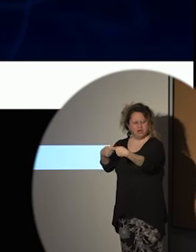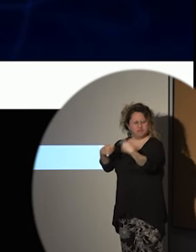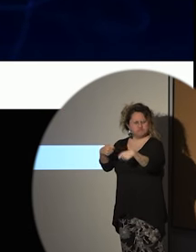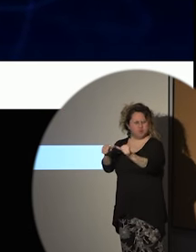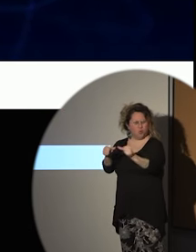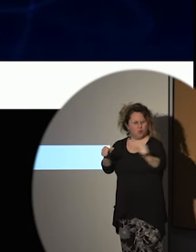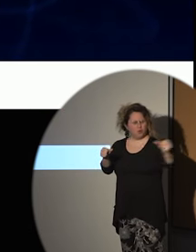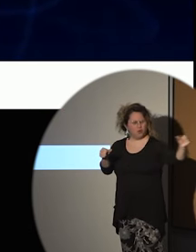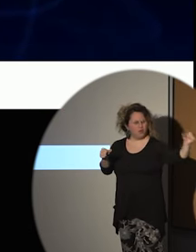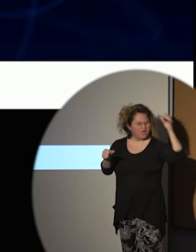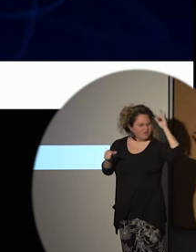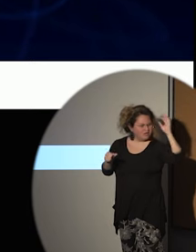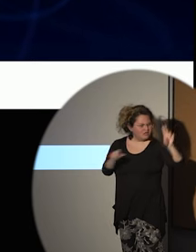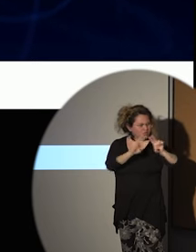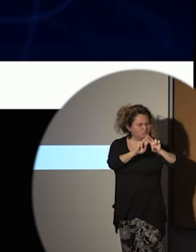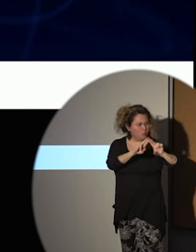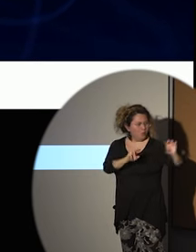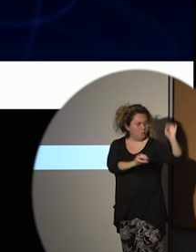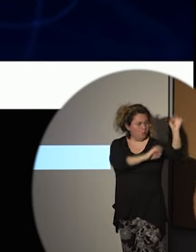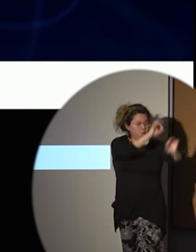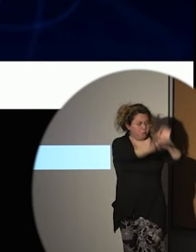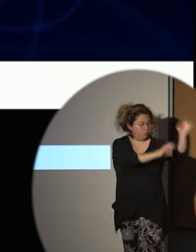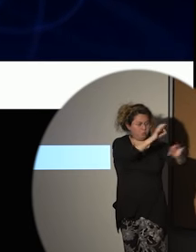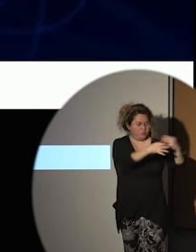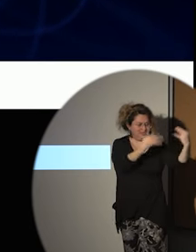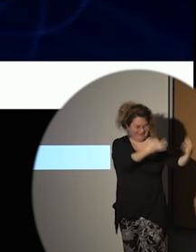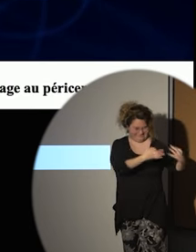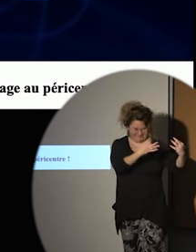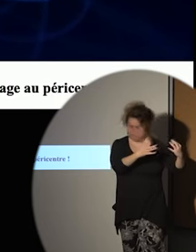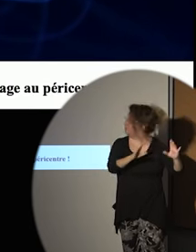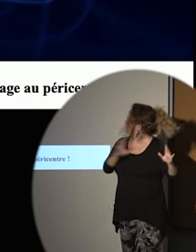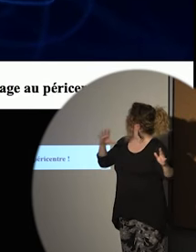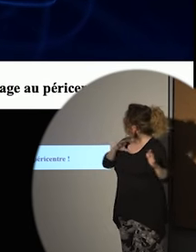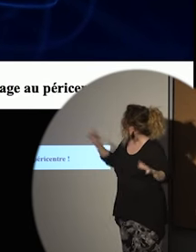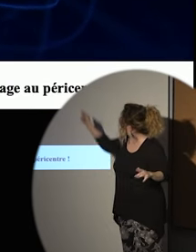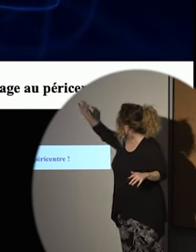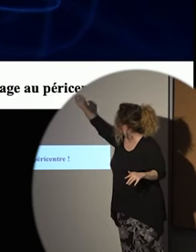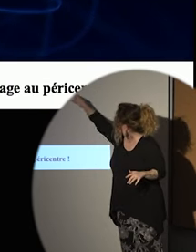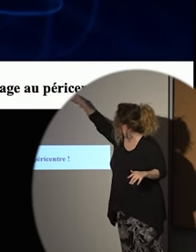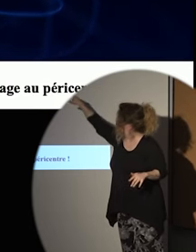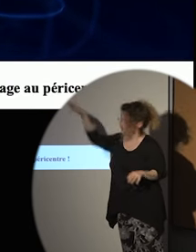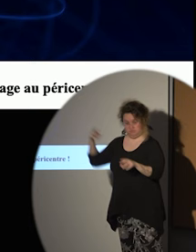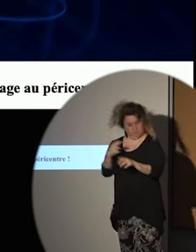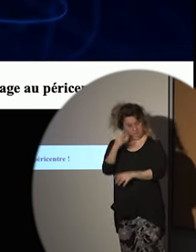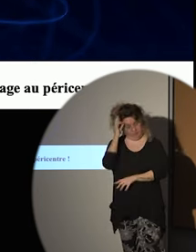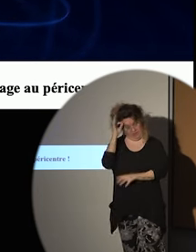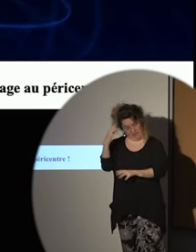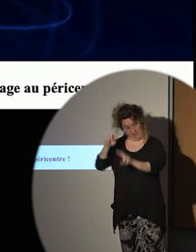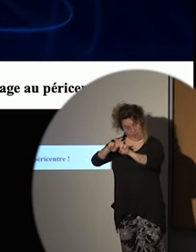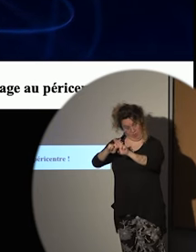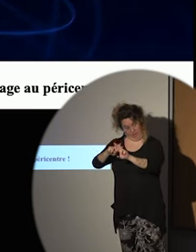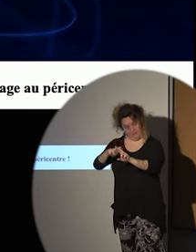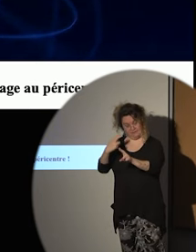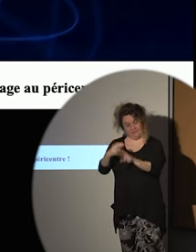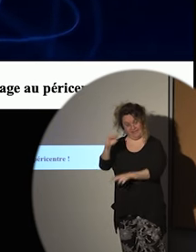Et puis il y a cette étoile-là auquel on a donné le joli petit nom de étoile S2, qui, elle, quand elle se rapproche du trou